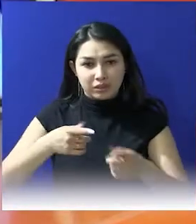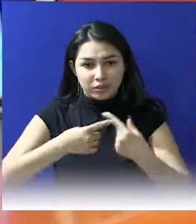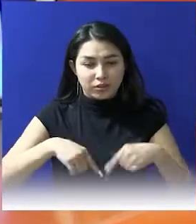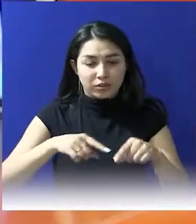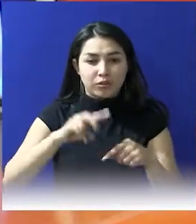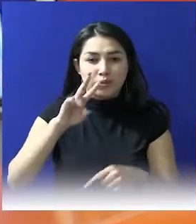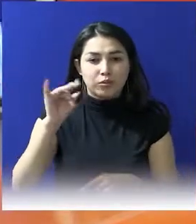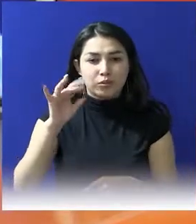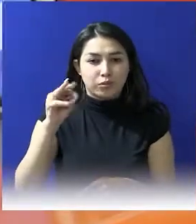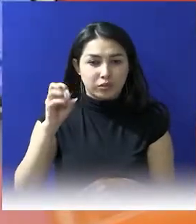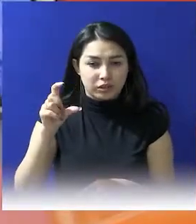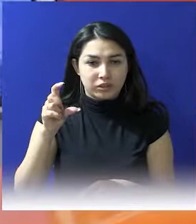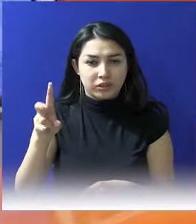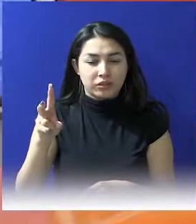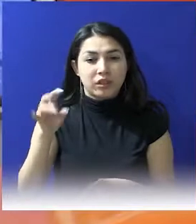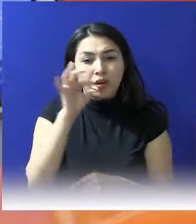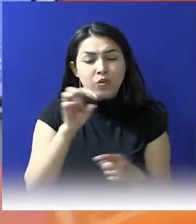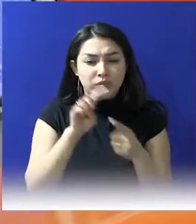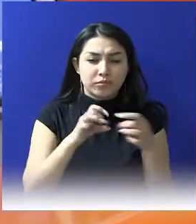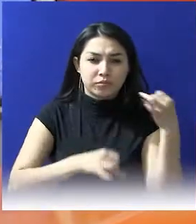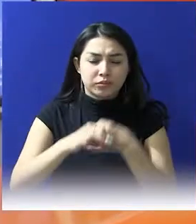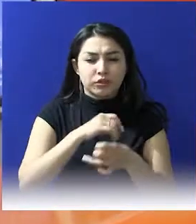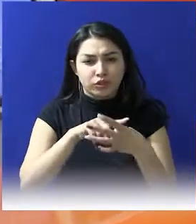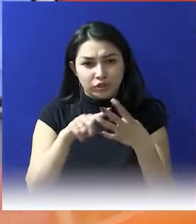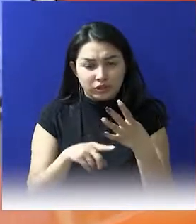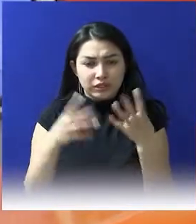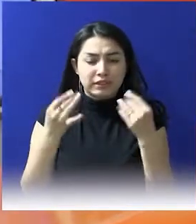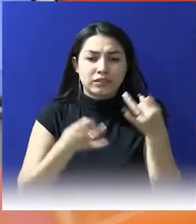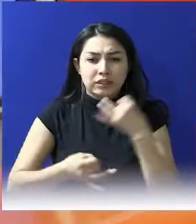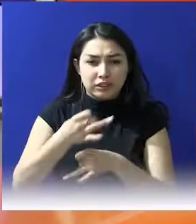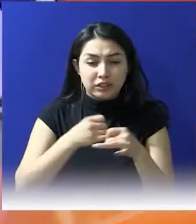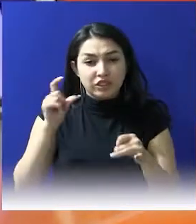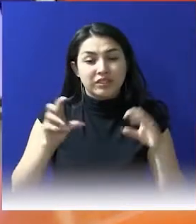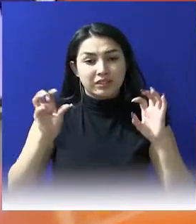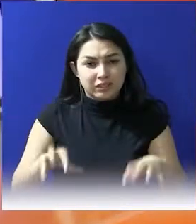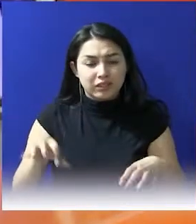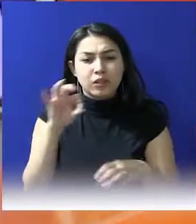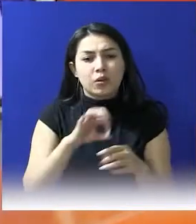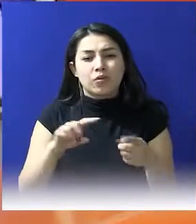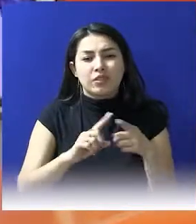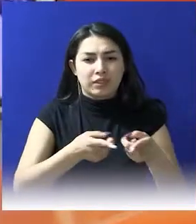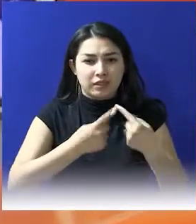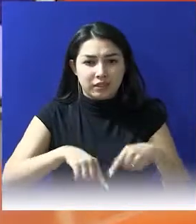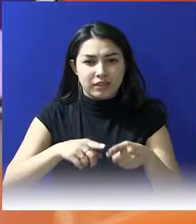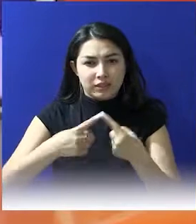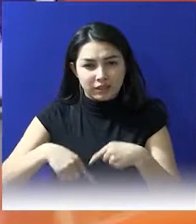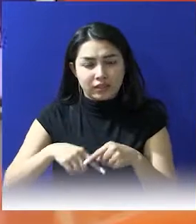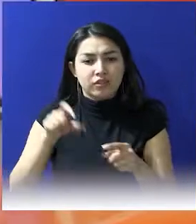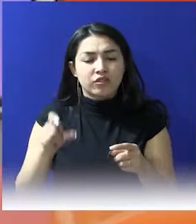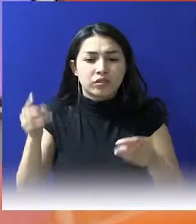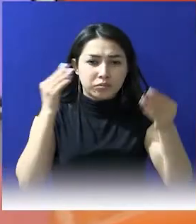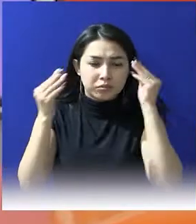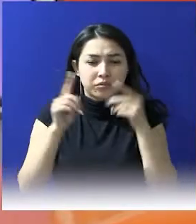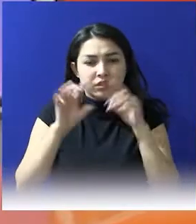филиала партии «Нур Отан». Кроме отчетов были рассмотрены 4 вопроса на повестке дня. Председатели ряда первичных партийных организаций